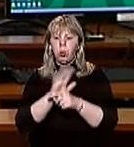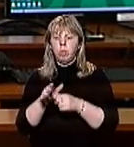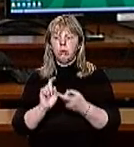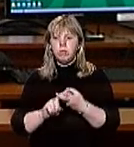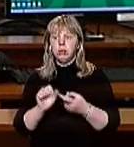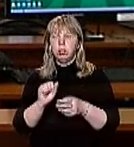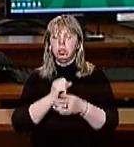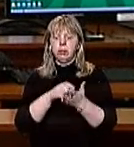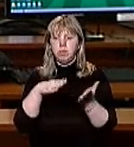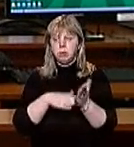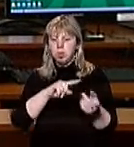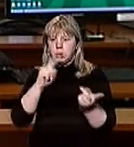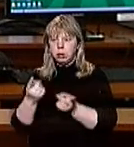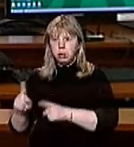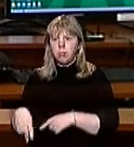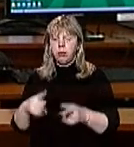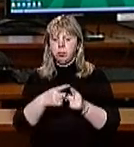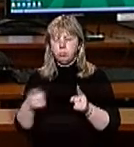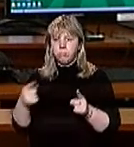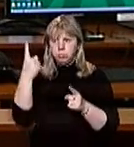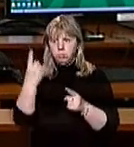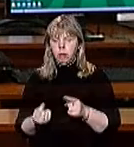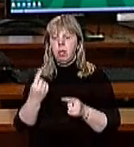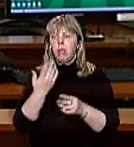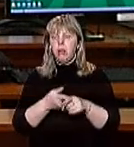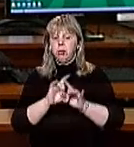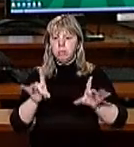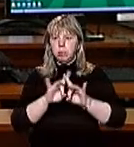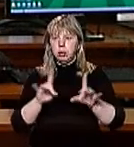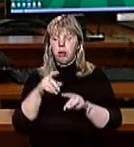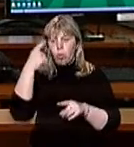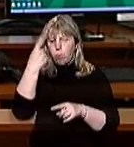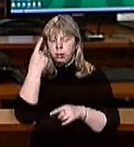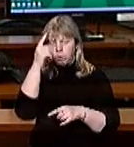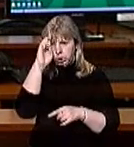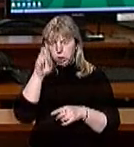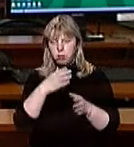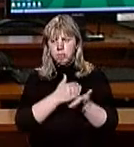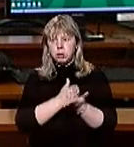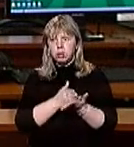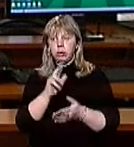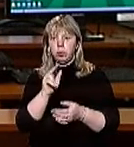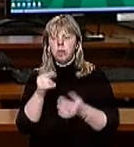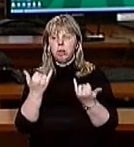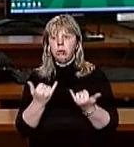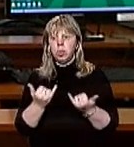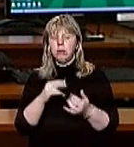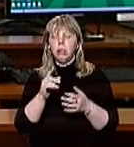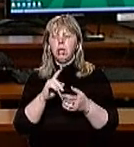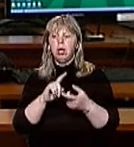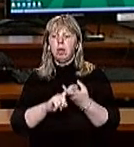коронавірусом зафіксували на Закарпатті впродовж доби. Про це розповіла речниця облдержадміністрації Марина Коваль. На сьогодні